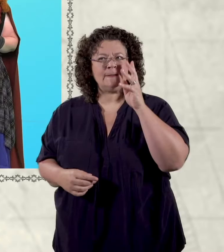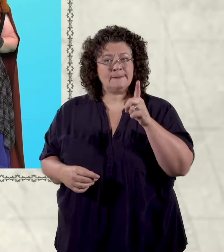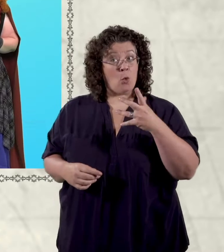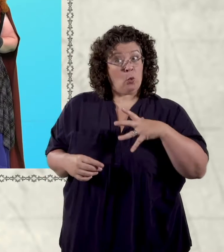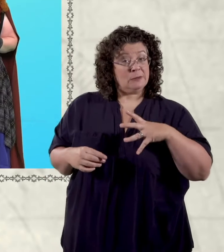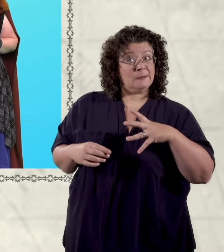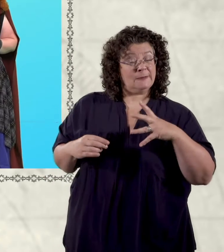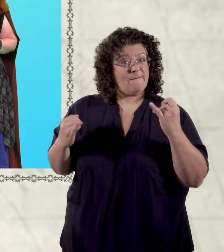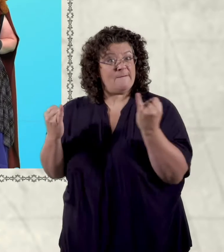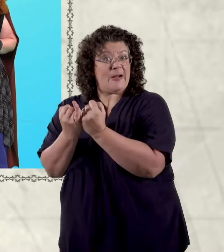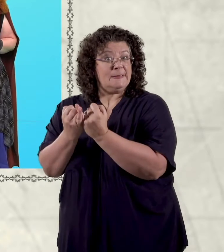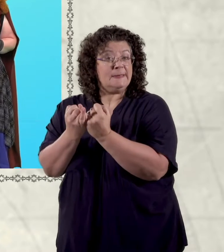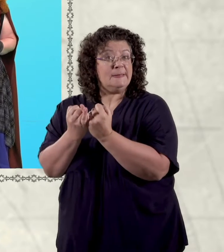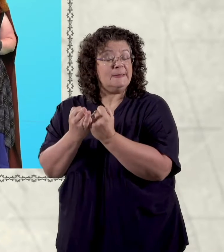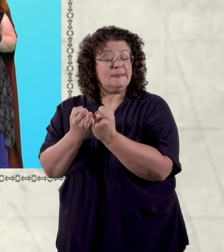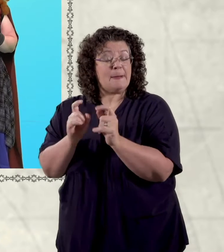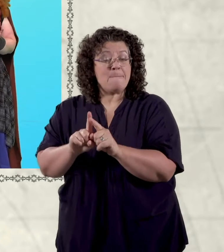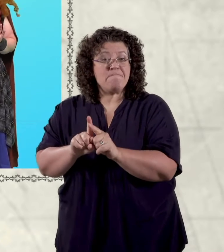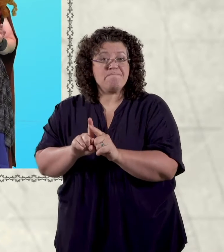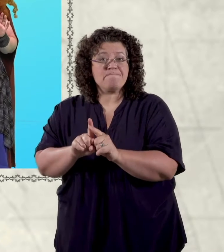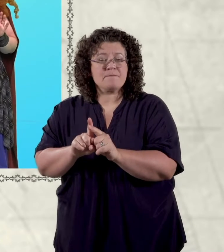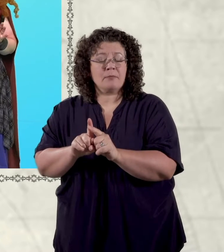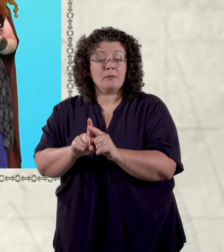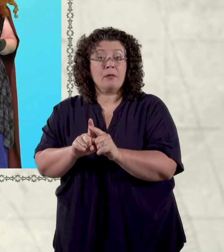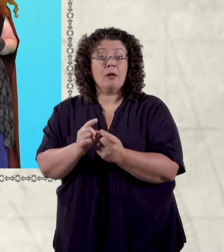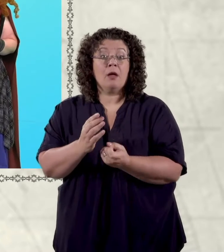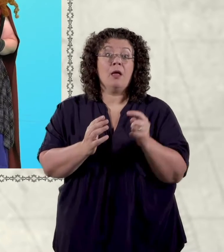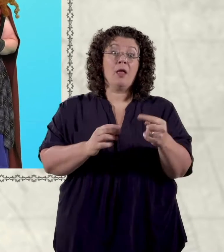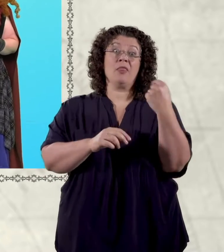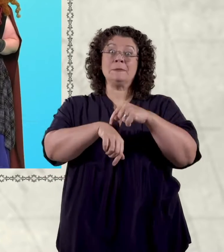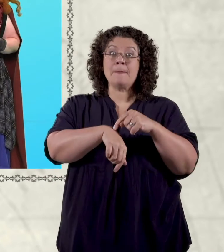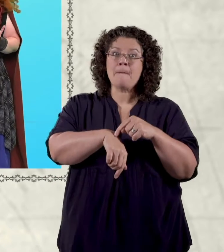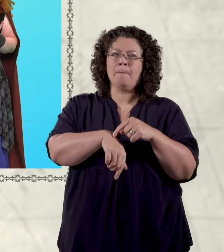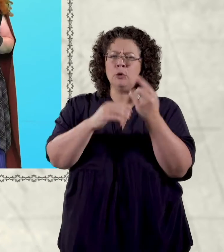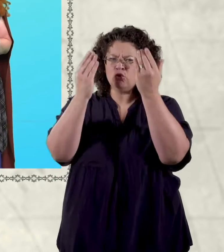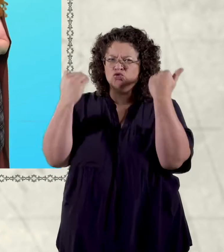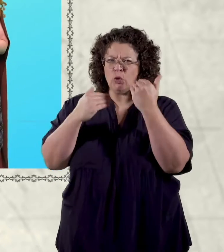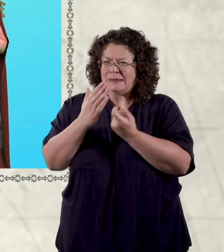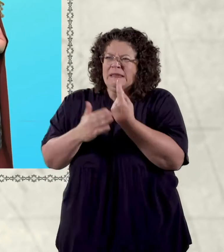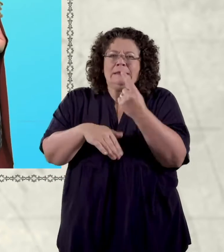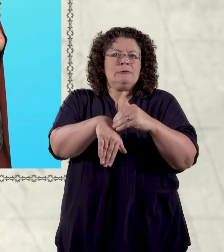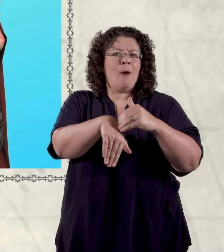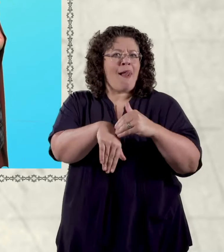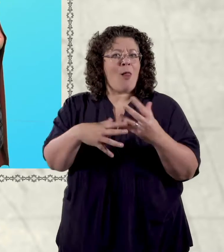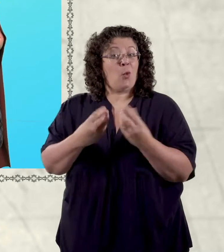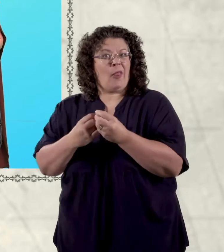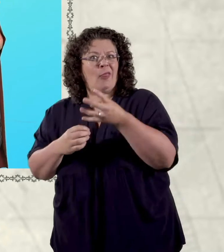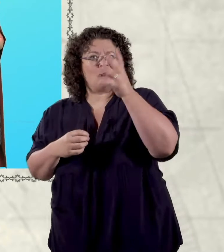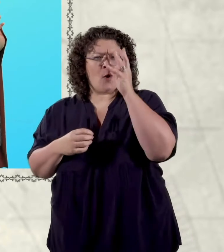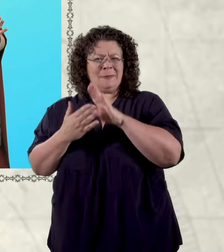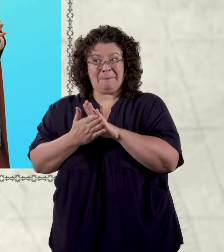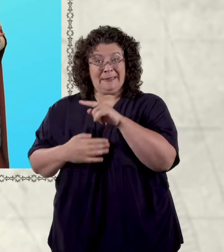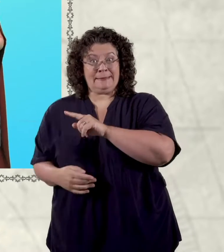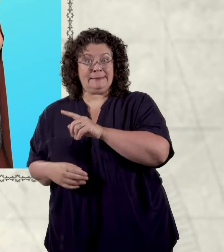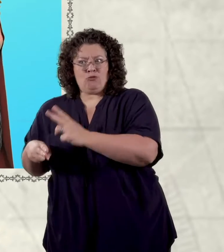yma, nath y derwyddon greu gymaint o draffath i'r Rhufeiniaid. Nath Rhufain benderfynu gyrru